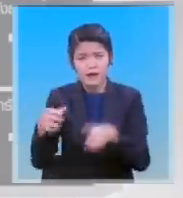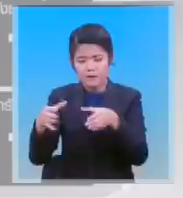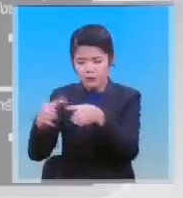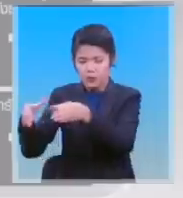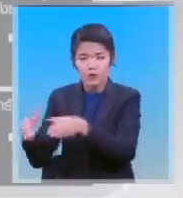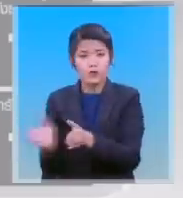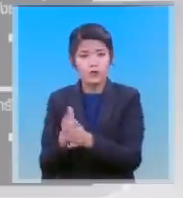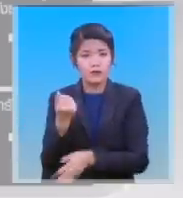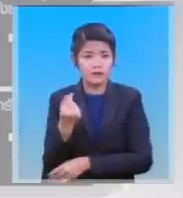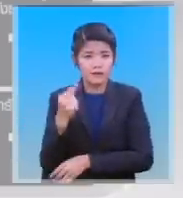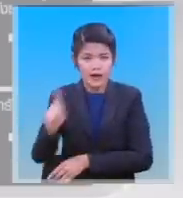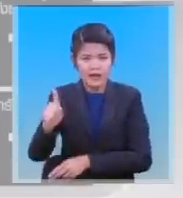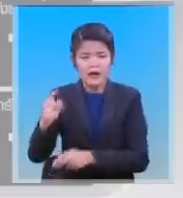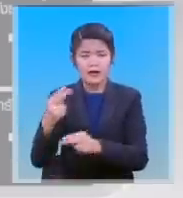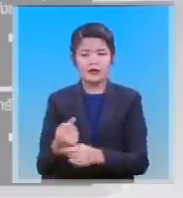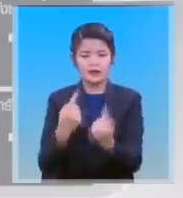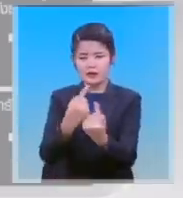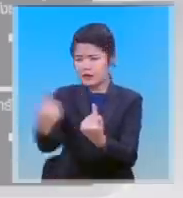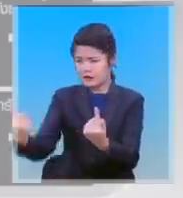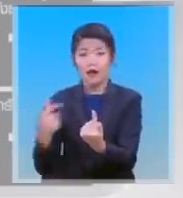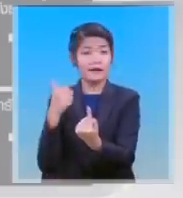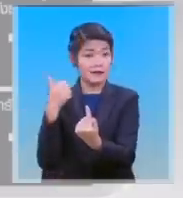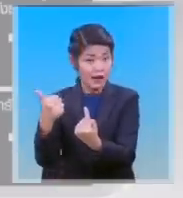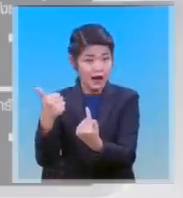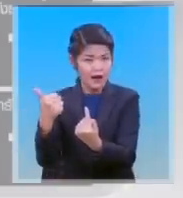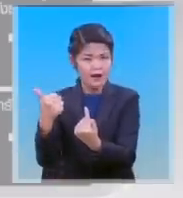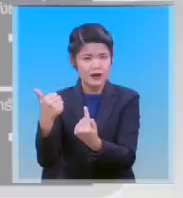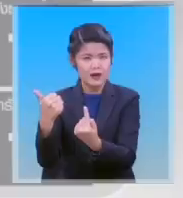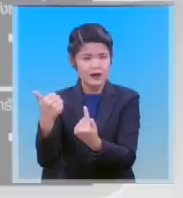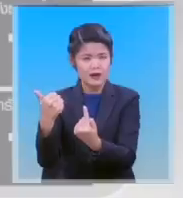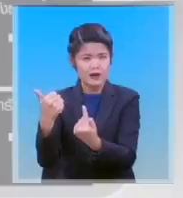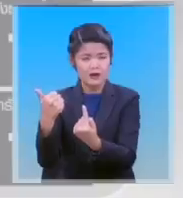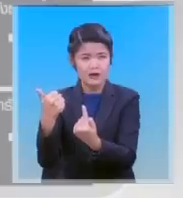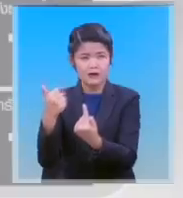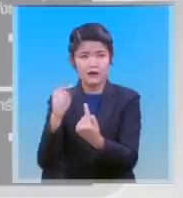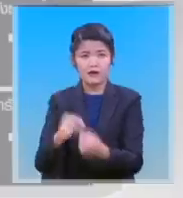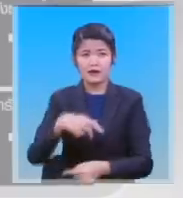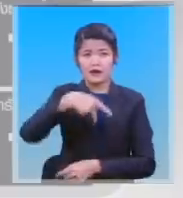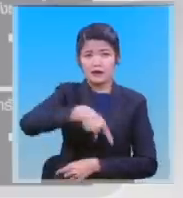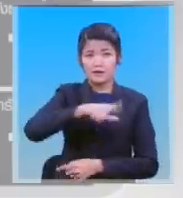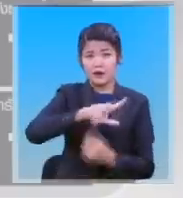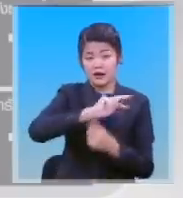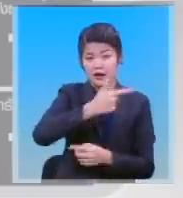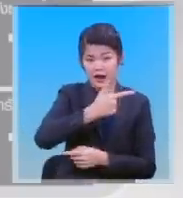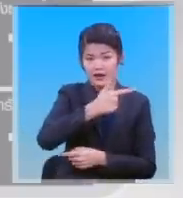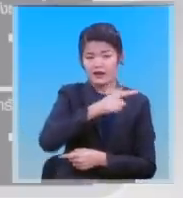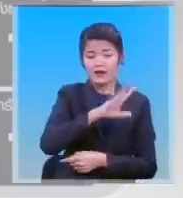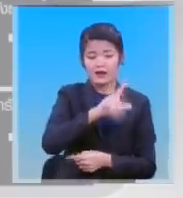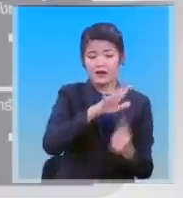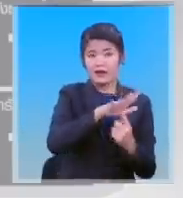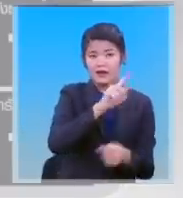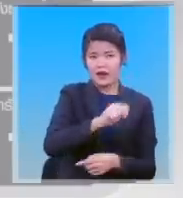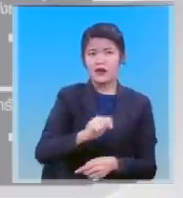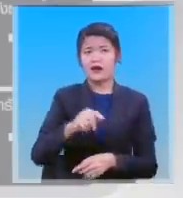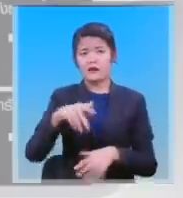ที่ได้บัญชีรายชื่อพรรคละ1ที่นั่งนะคะก็คือพรรคพลังชาติไทยนะประชาภิวัตน์